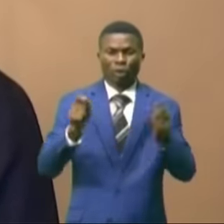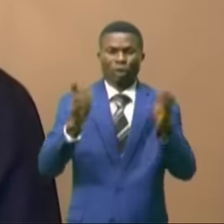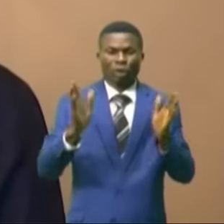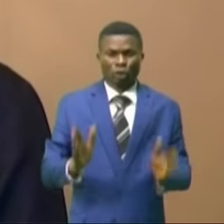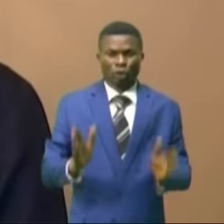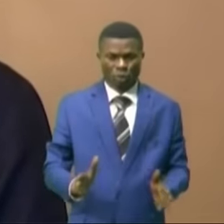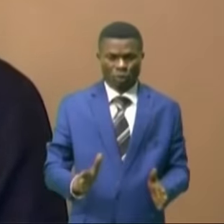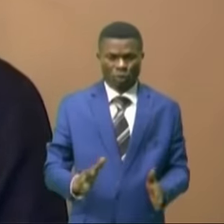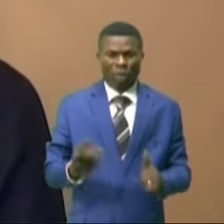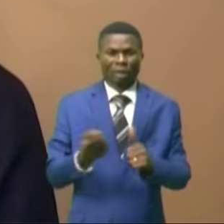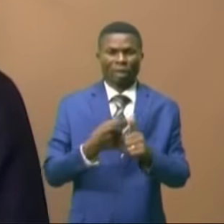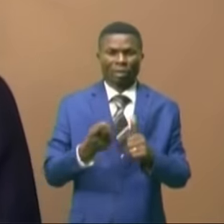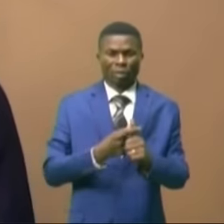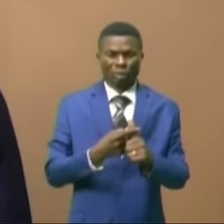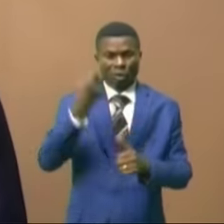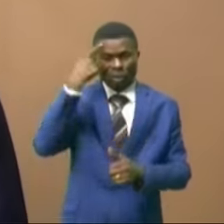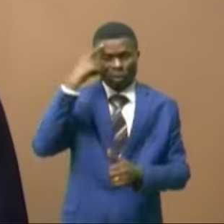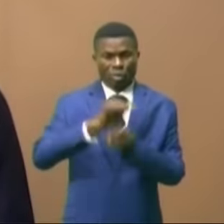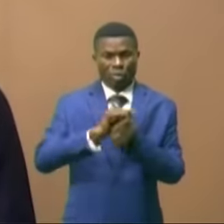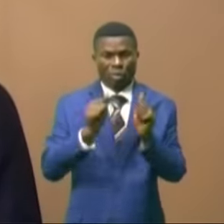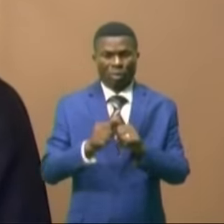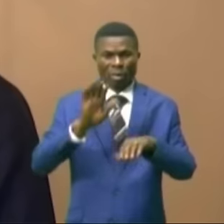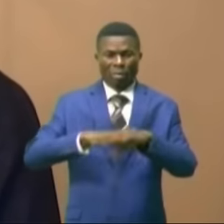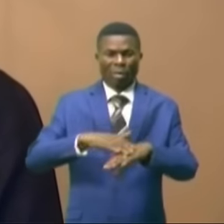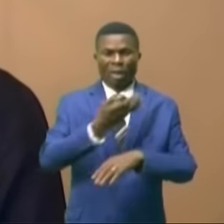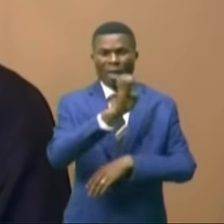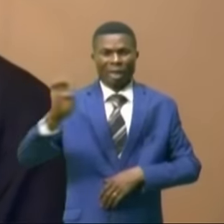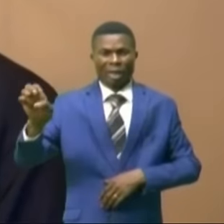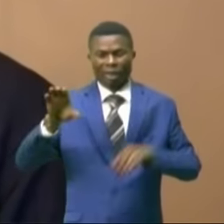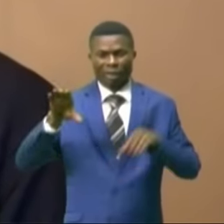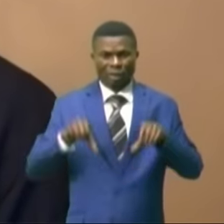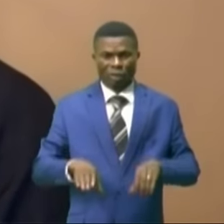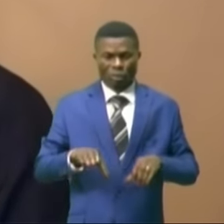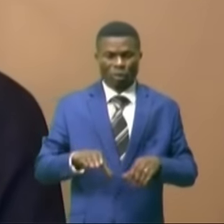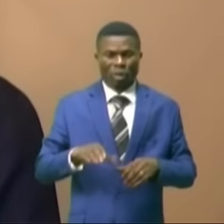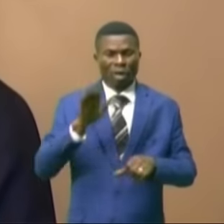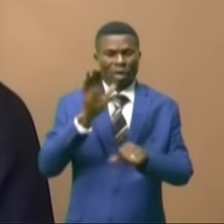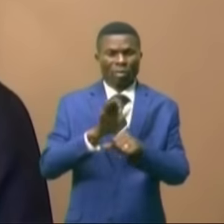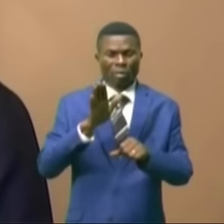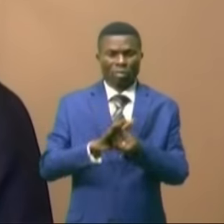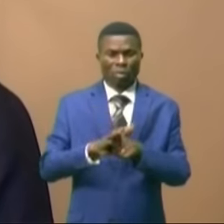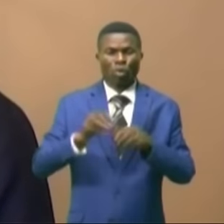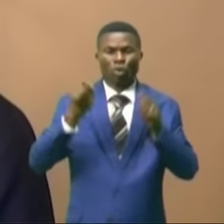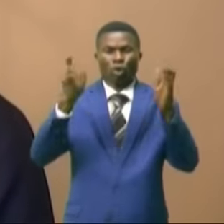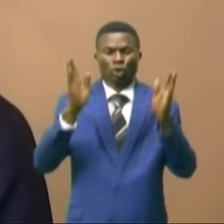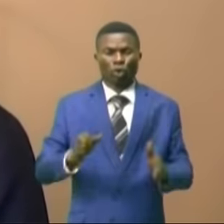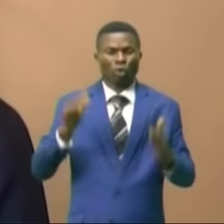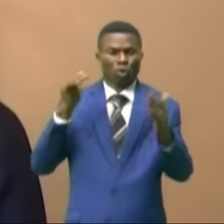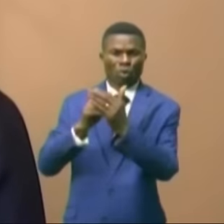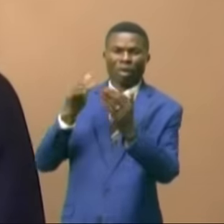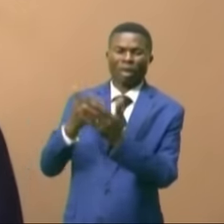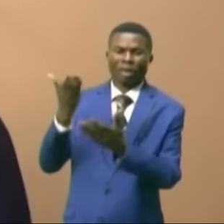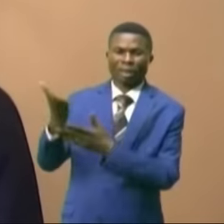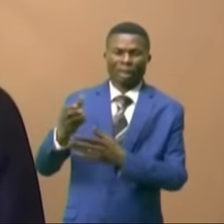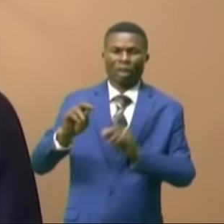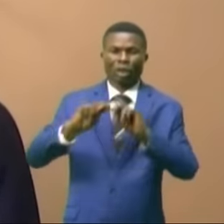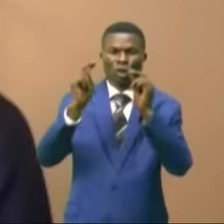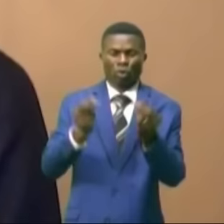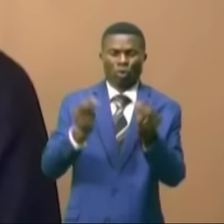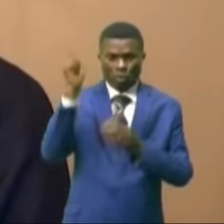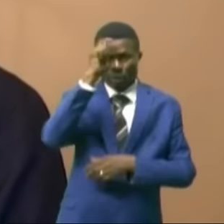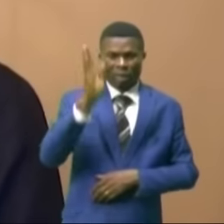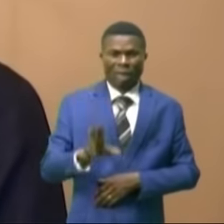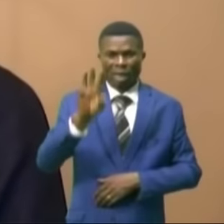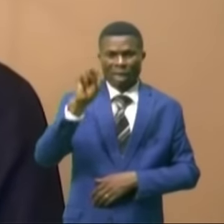journalistes, principalement à cause de ce qui se passe dans l'Est du pays. Il faut rappeler que plusieurs médias ont été attaqués par les terroristes